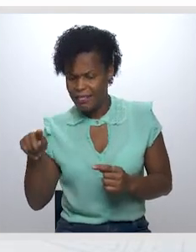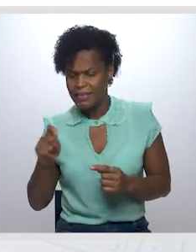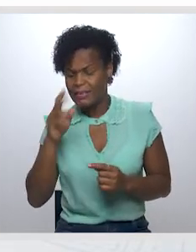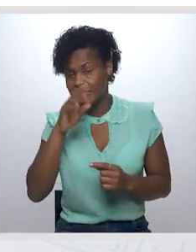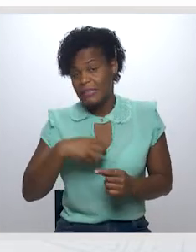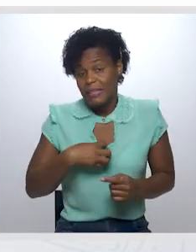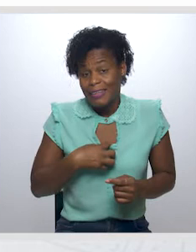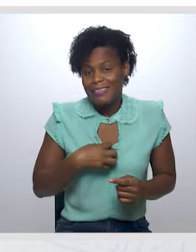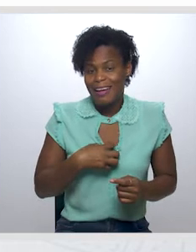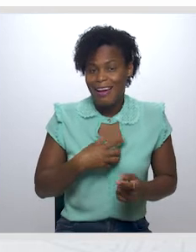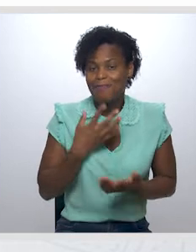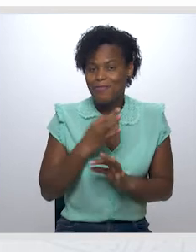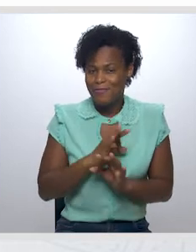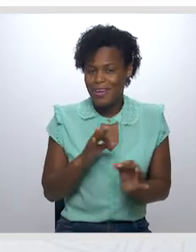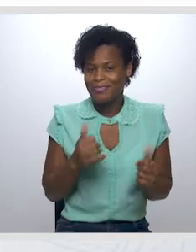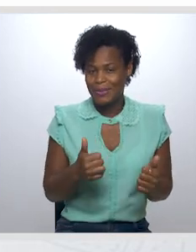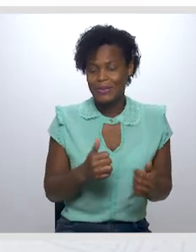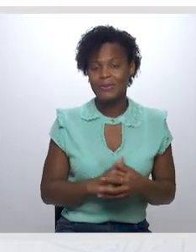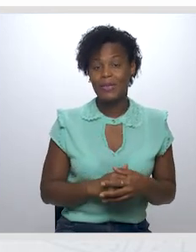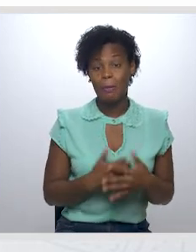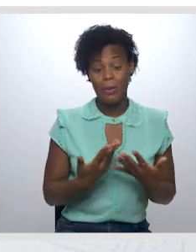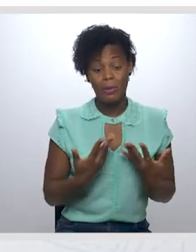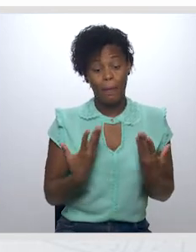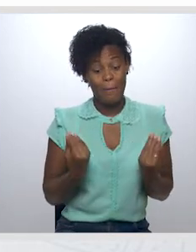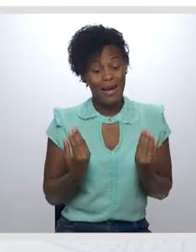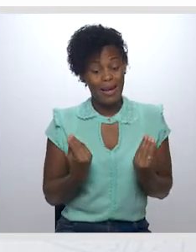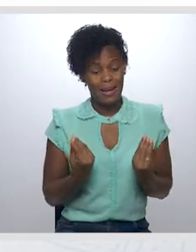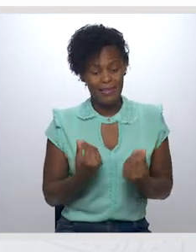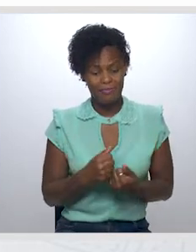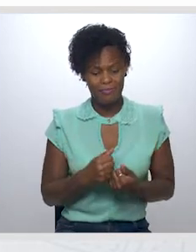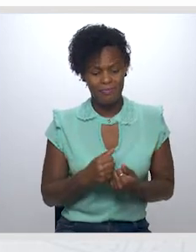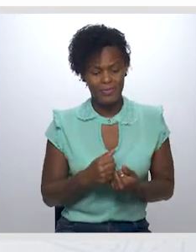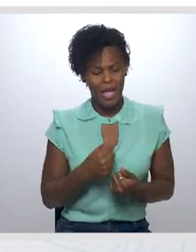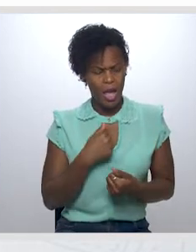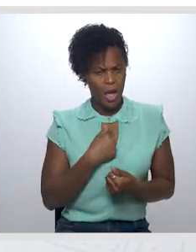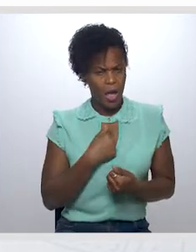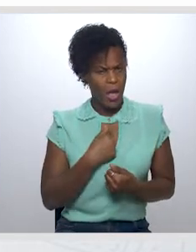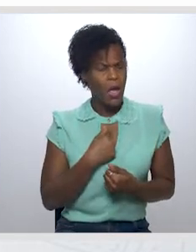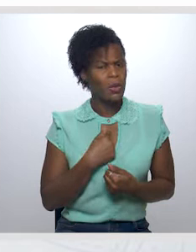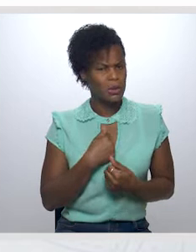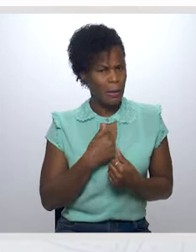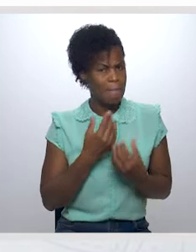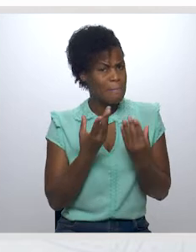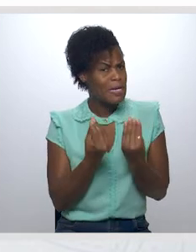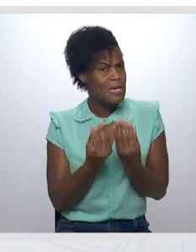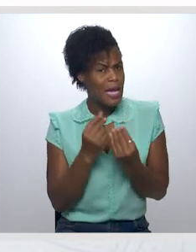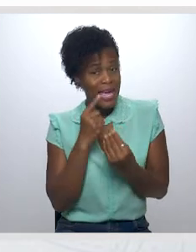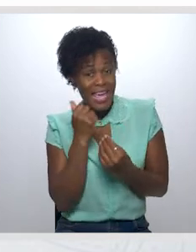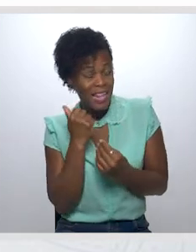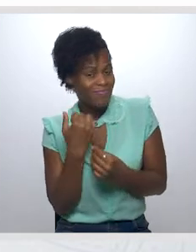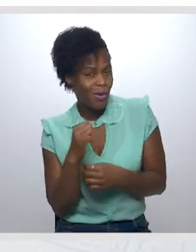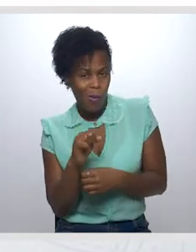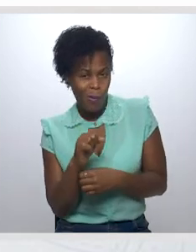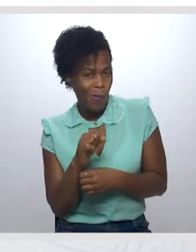impeccable. Et pour la peur, j'ai bien peur qu'il n'y ait pas. Donc,